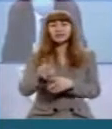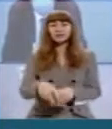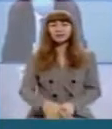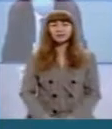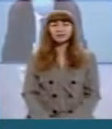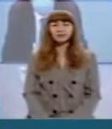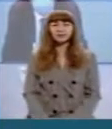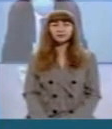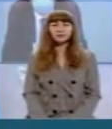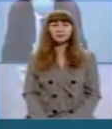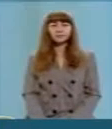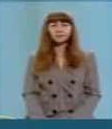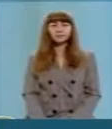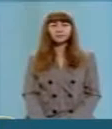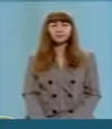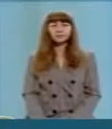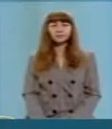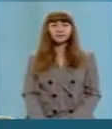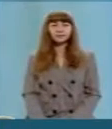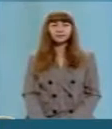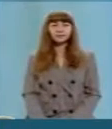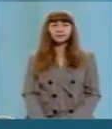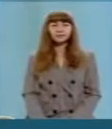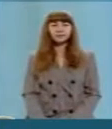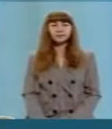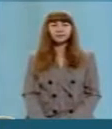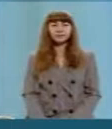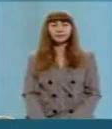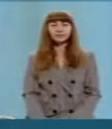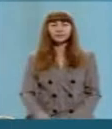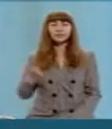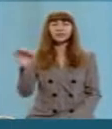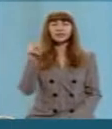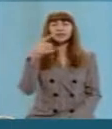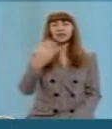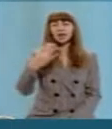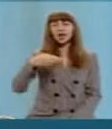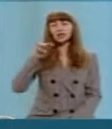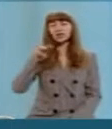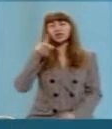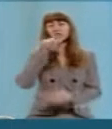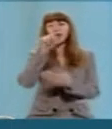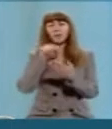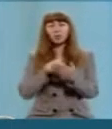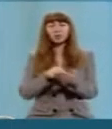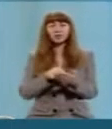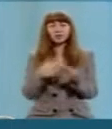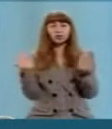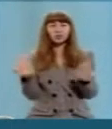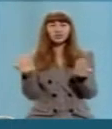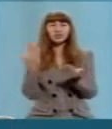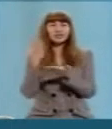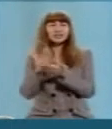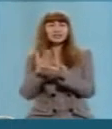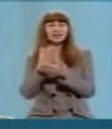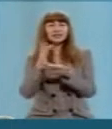тигізіп, санитарлық режимді бұзуға жол берілмейді. Ал науқастанып қалғандар сары